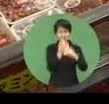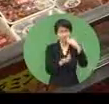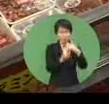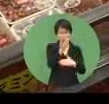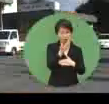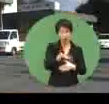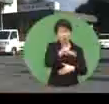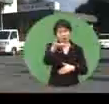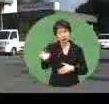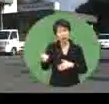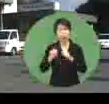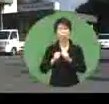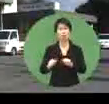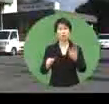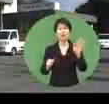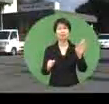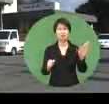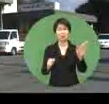われています。